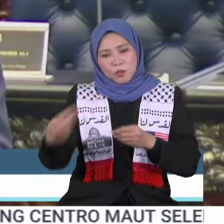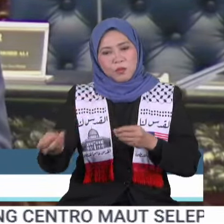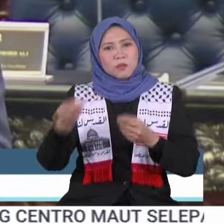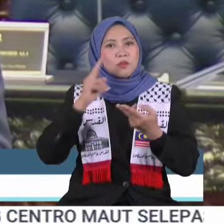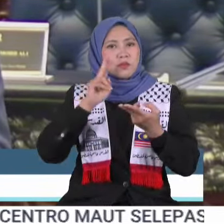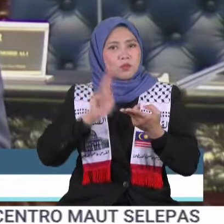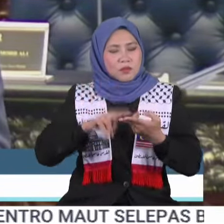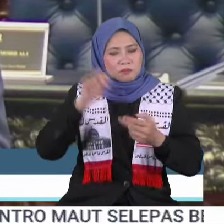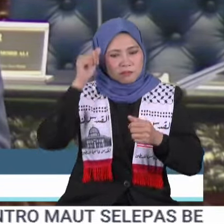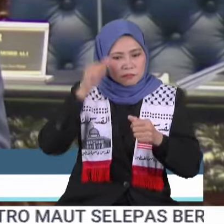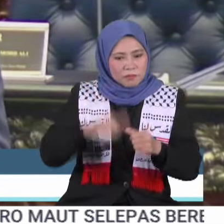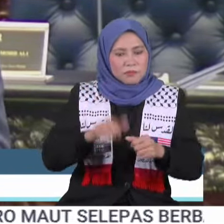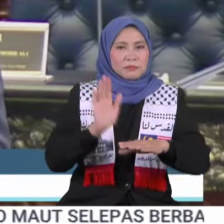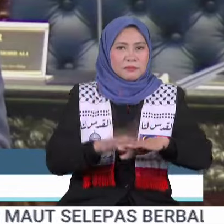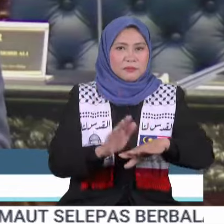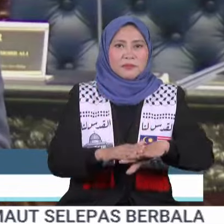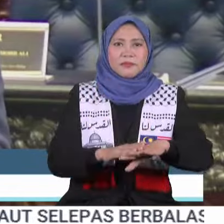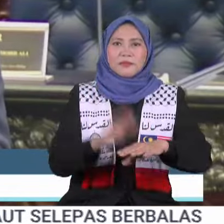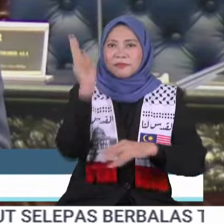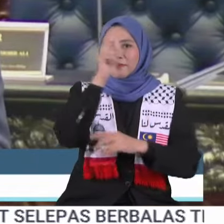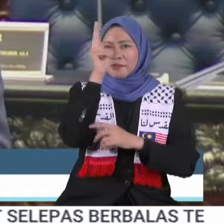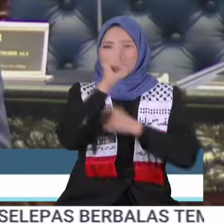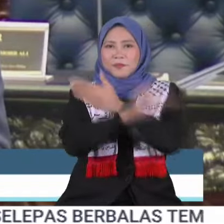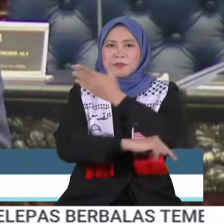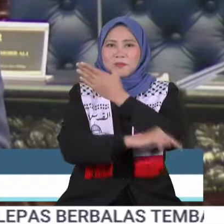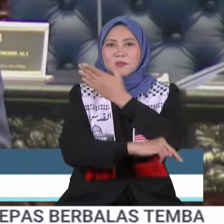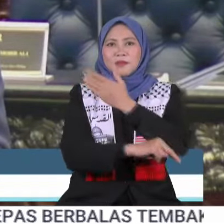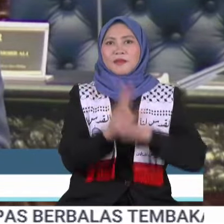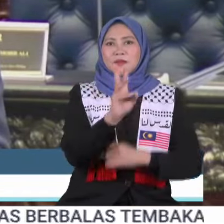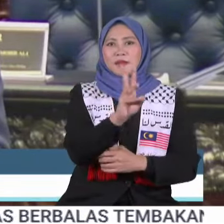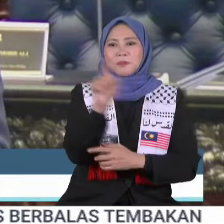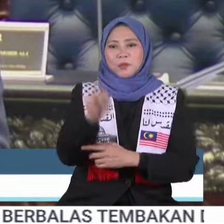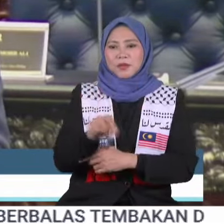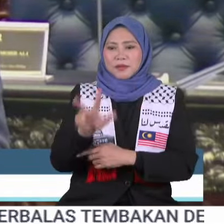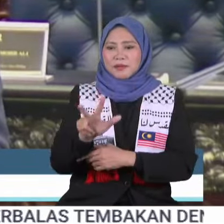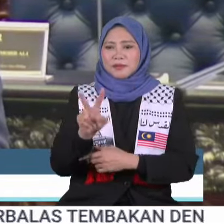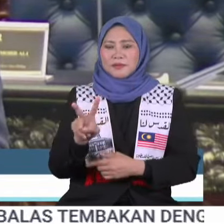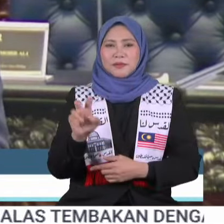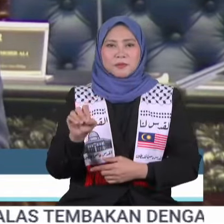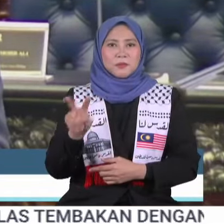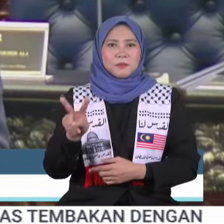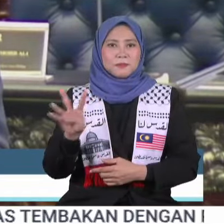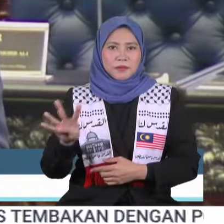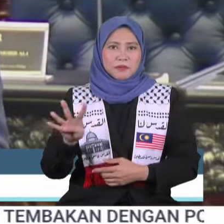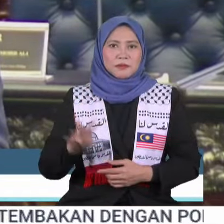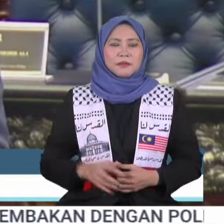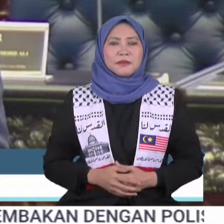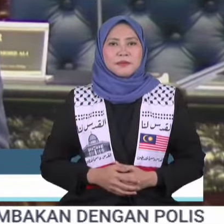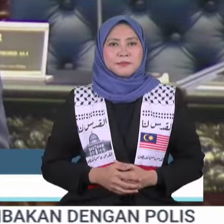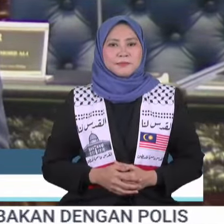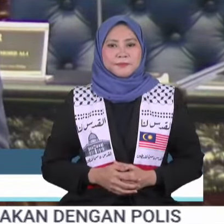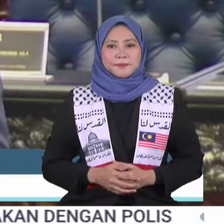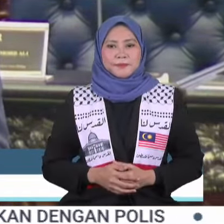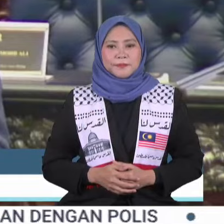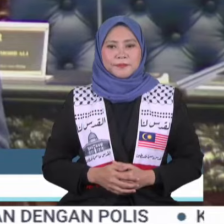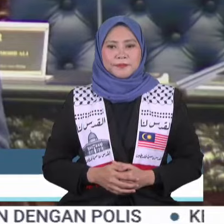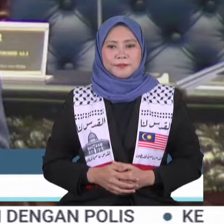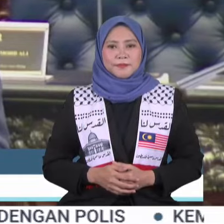lagi surat peringatan kepada kerajaan Negeri pada 6 Mac 2024